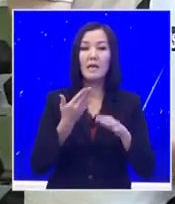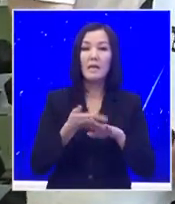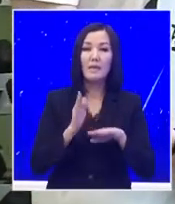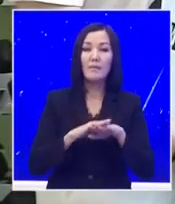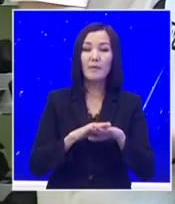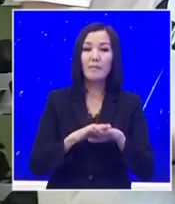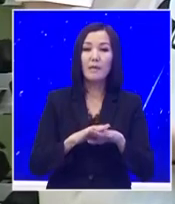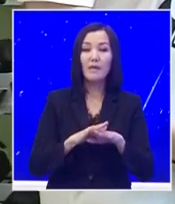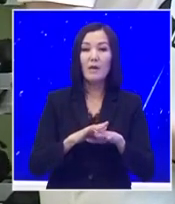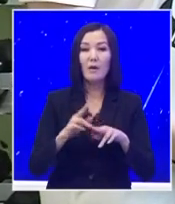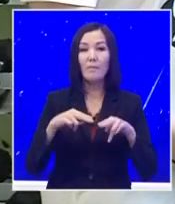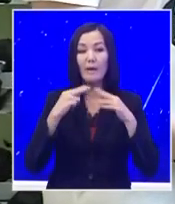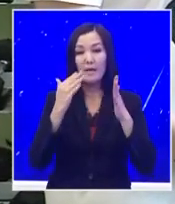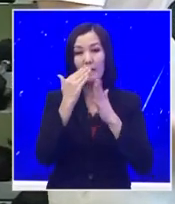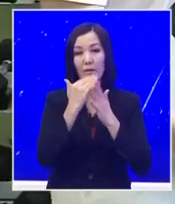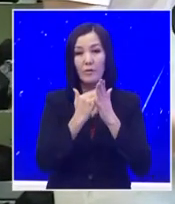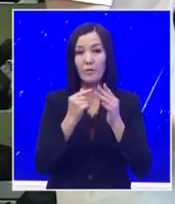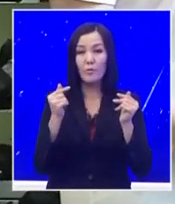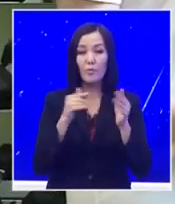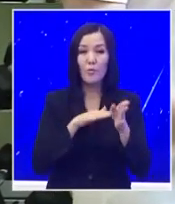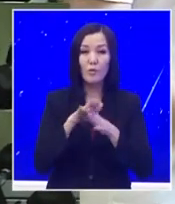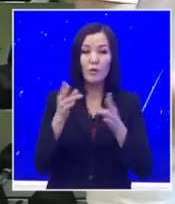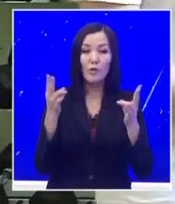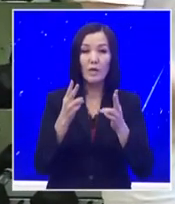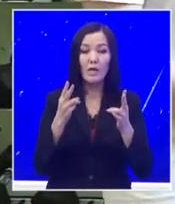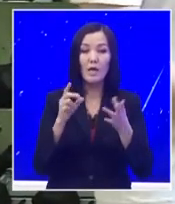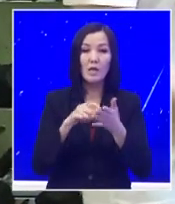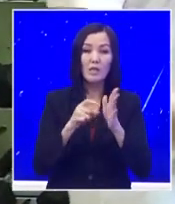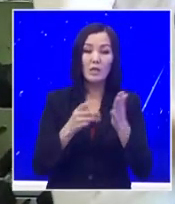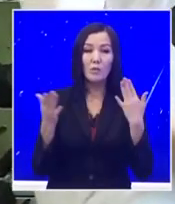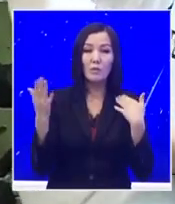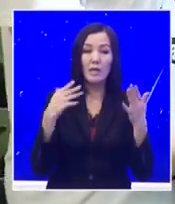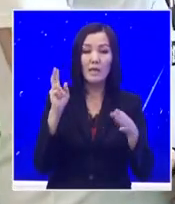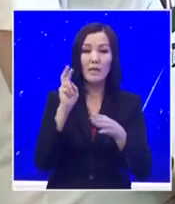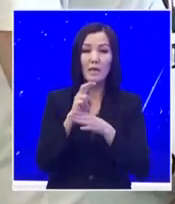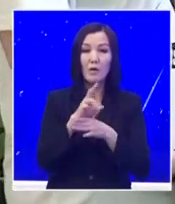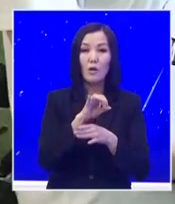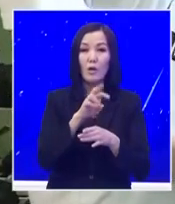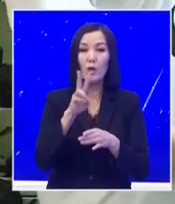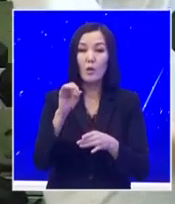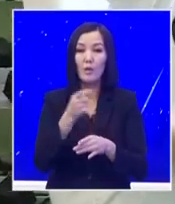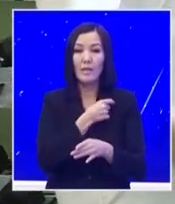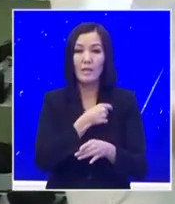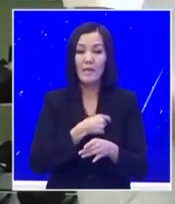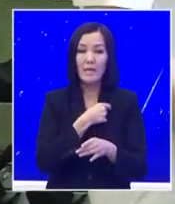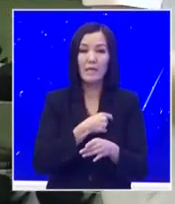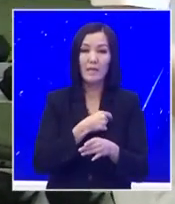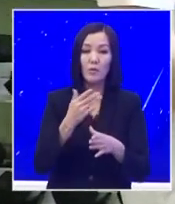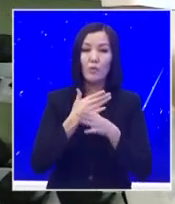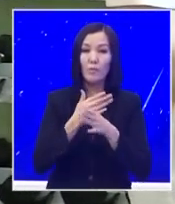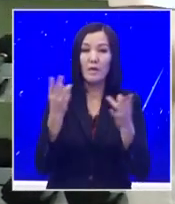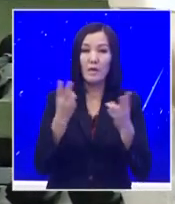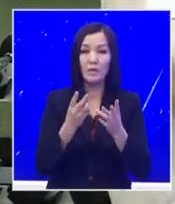жағдайда денсаулыққа зиян келтіру қаупі бар. Сондықтан жаттығу залына келушілерге Юлия секілді кәсіби маманның кеңесі ауадай